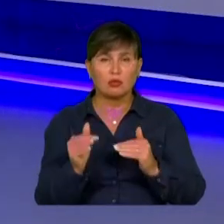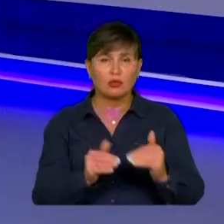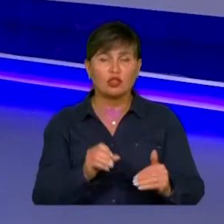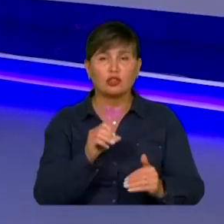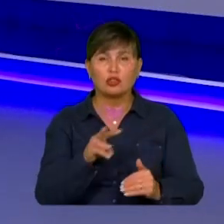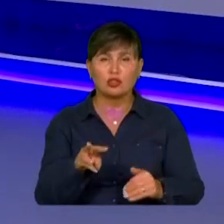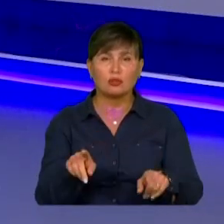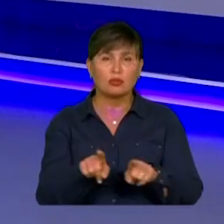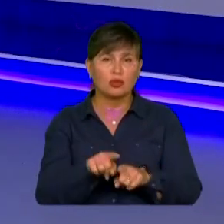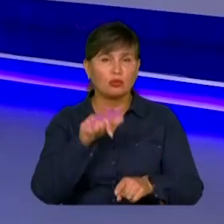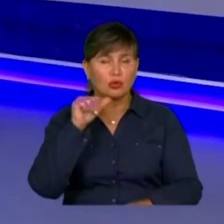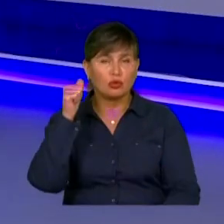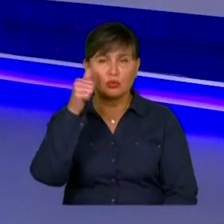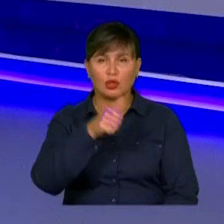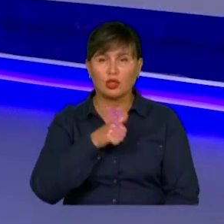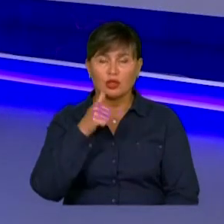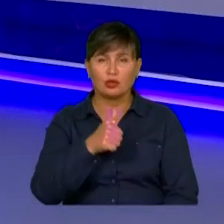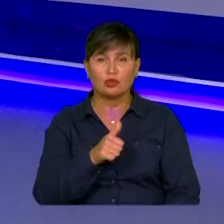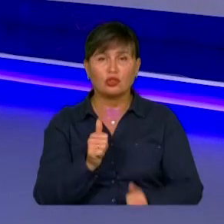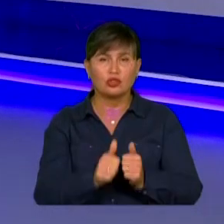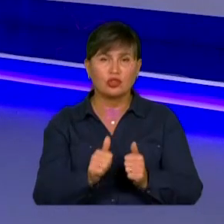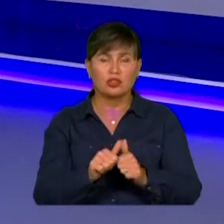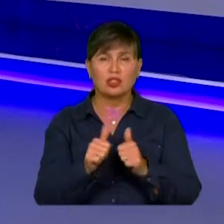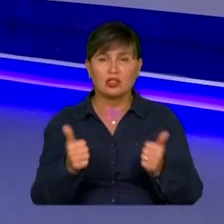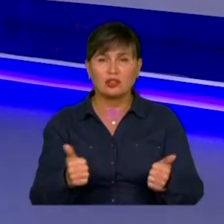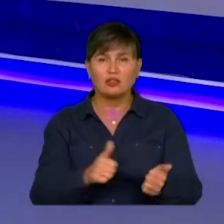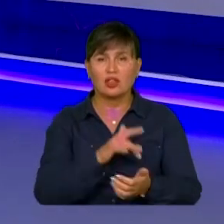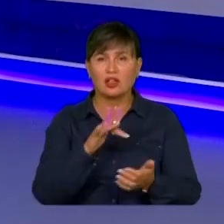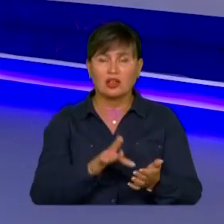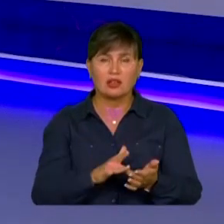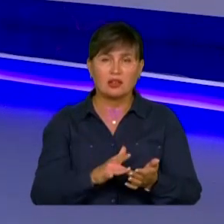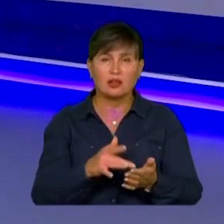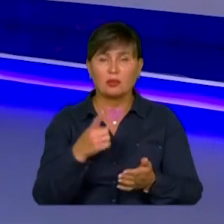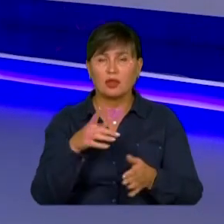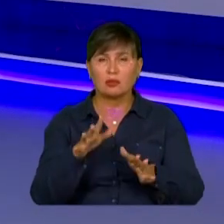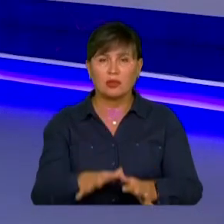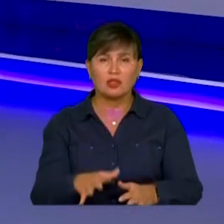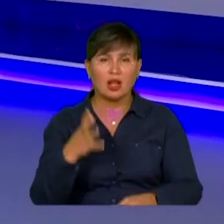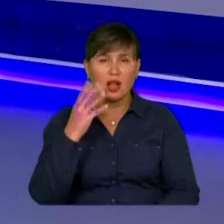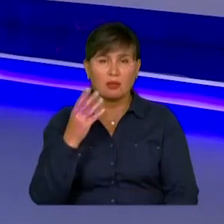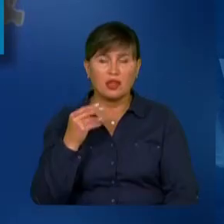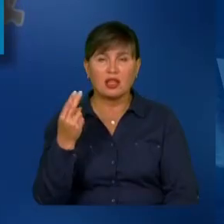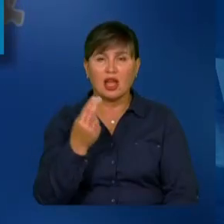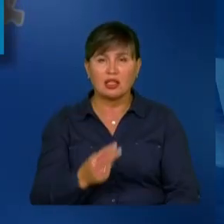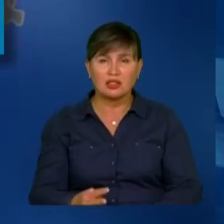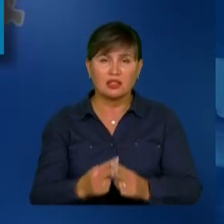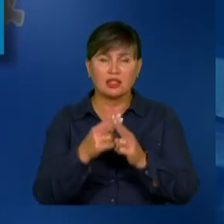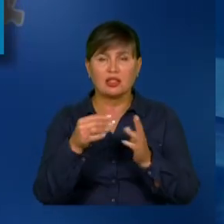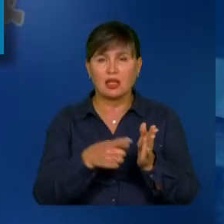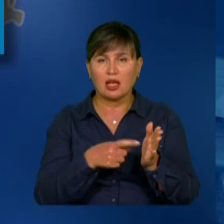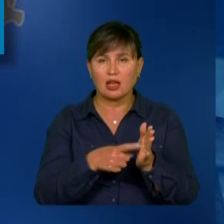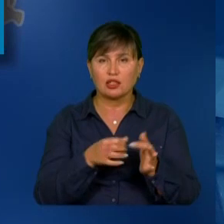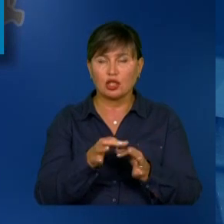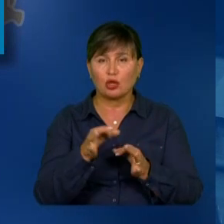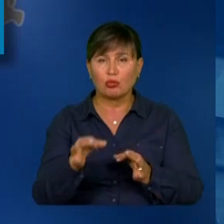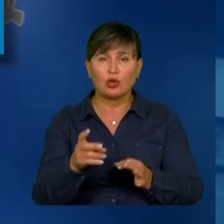сравнению с аналогичным периодом прошлого года. Чаще всего разводились в городах. Лидируют в антирейтинге Алматы, Астана и Карагандинская